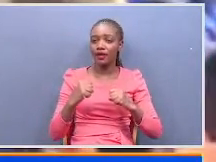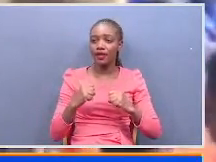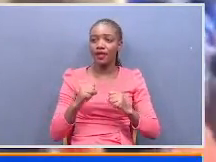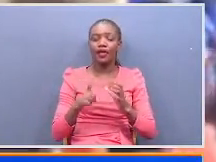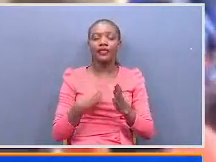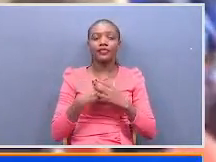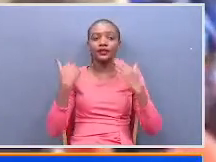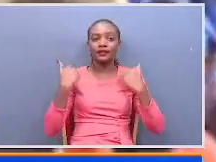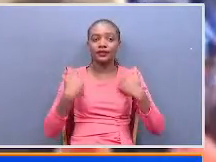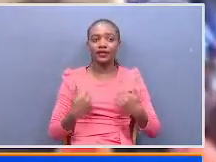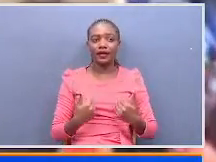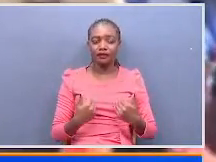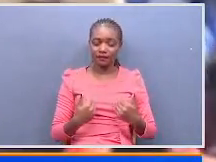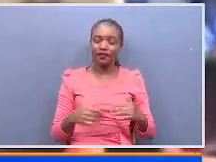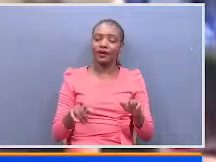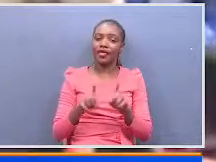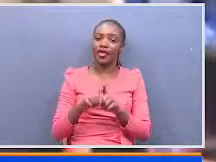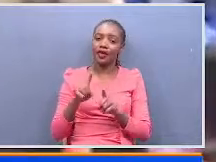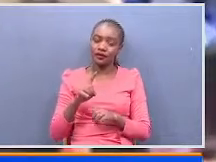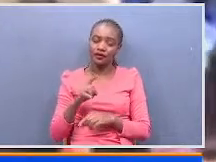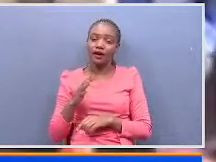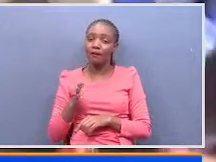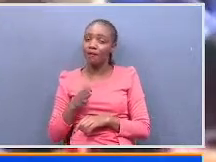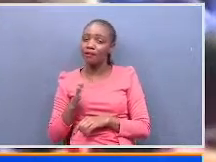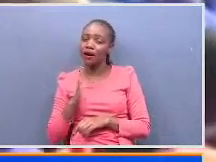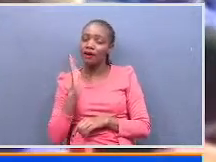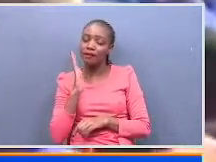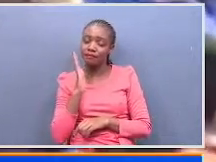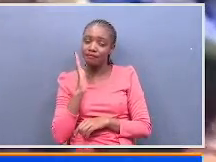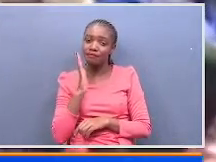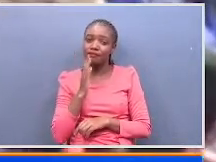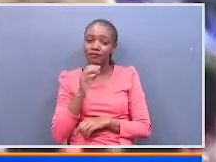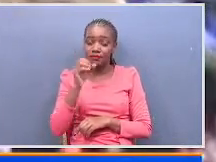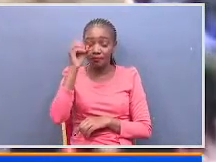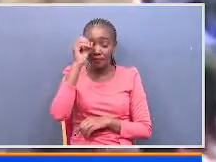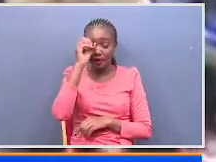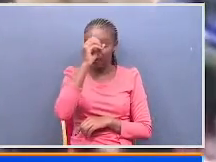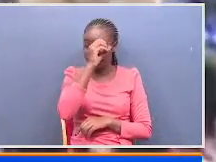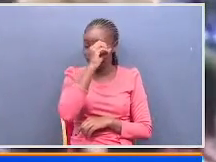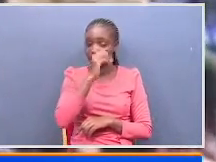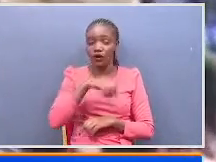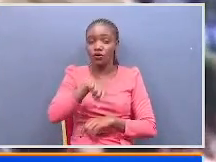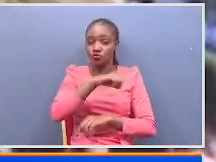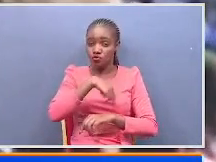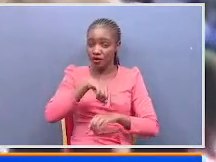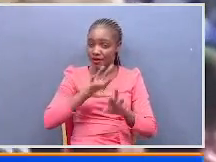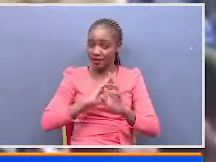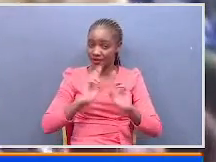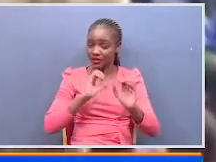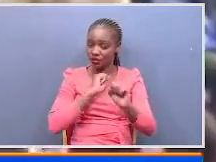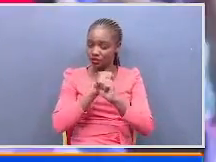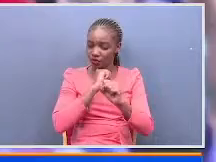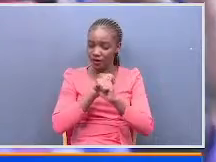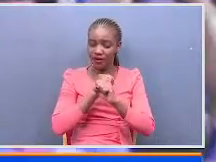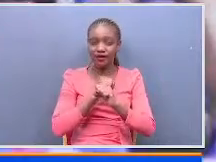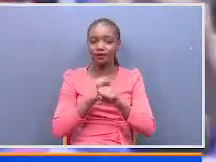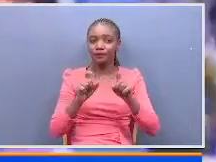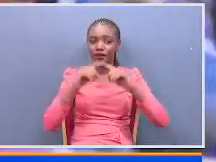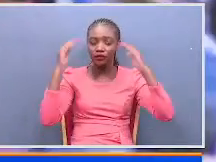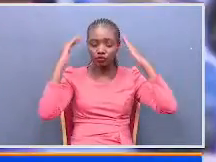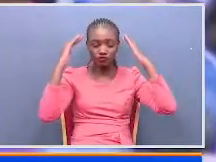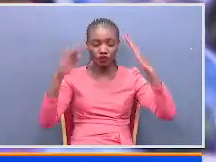Mimi na mgomba mwenza wangu Mama Martha Wangari Karua. Tutafanya kazi kwa makini.